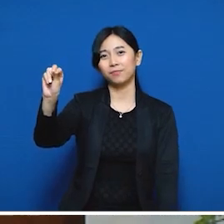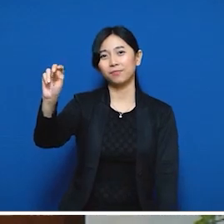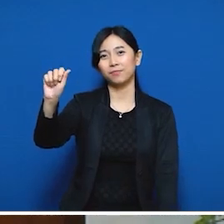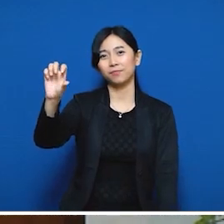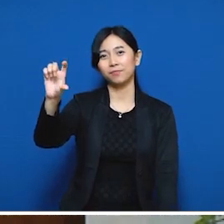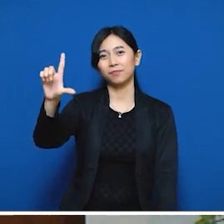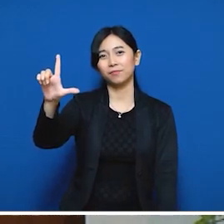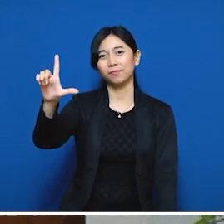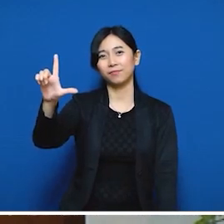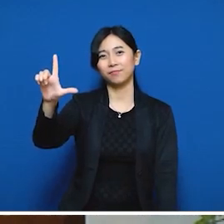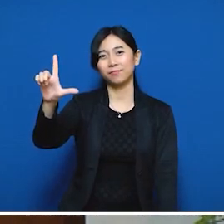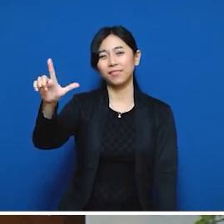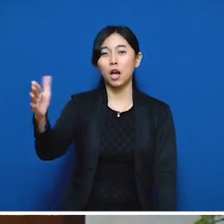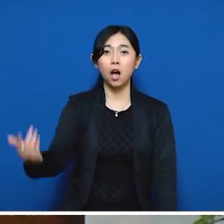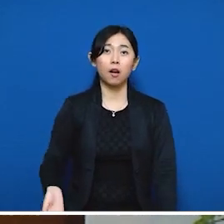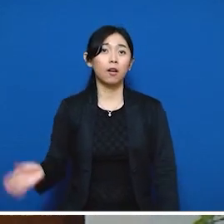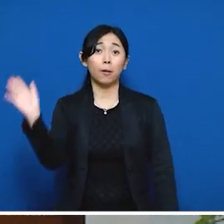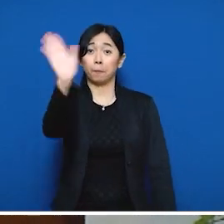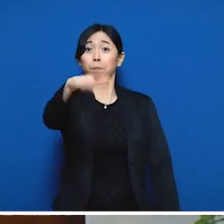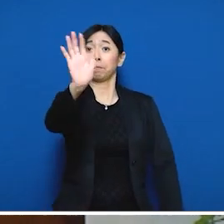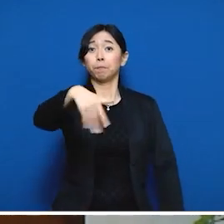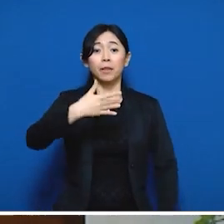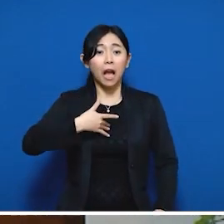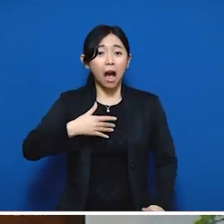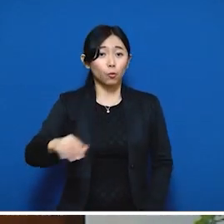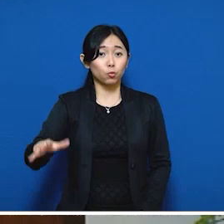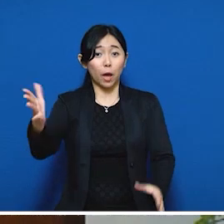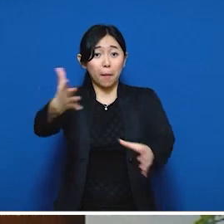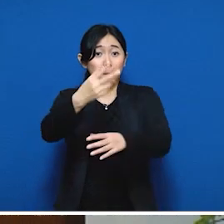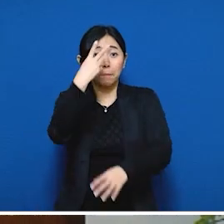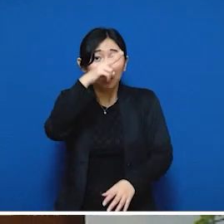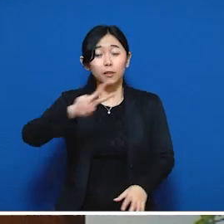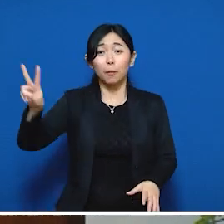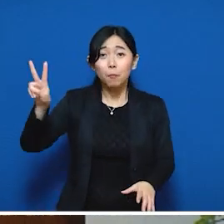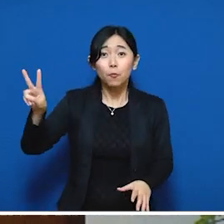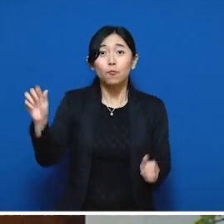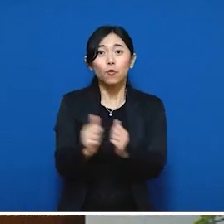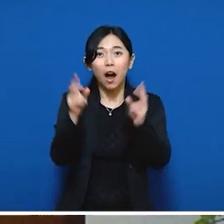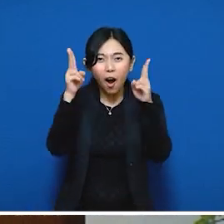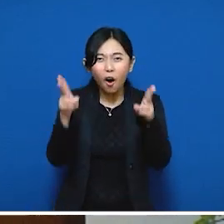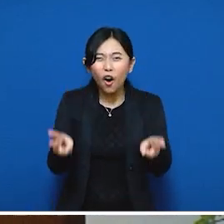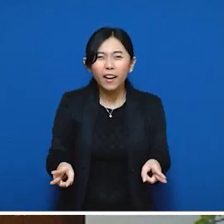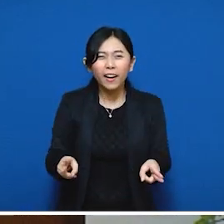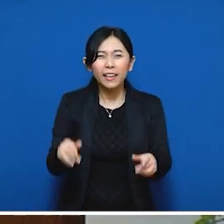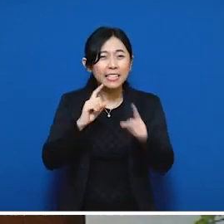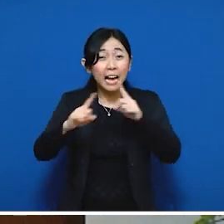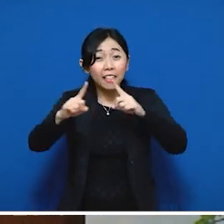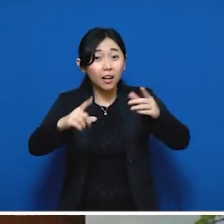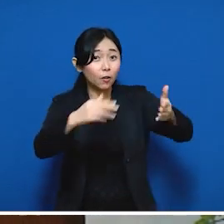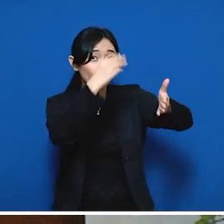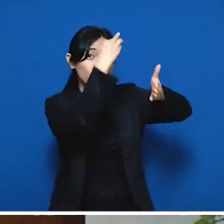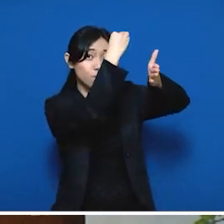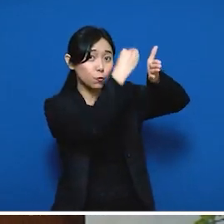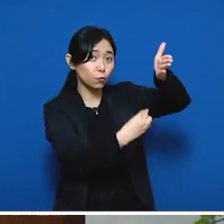Aku sudah menemukan yang diberitakan oleh Musa. Aku sudah menemukan yang diberitakan oleh kitab para